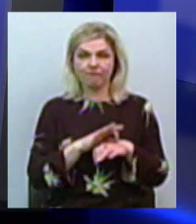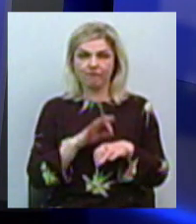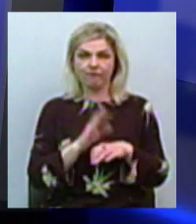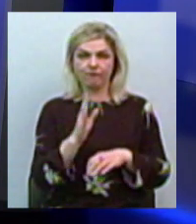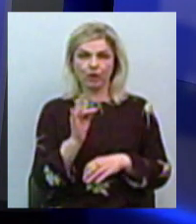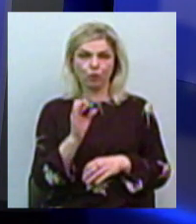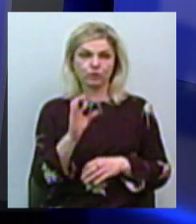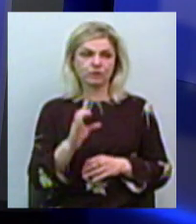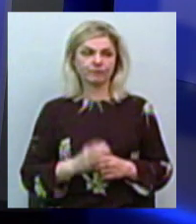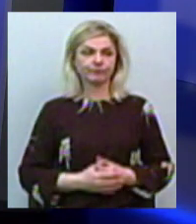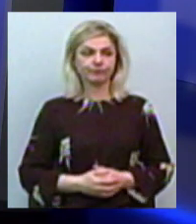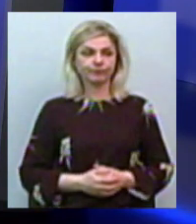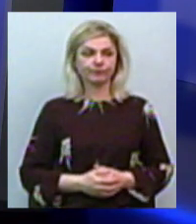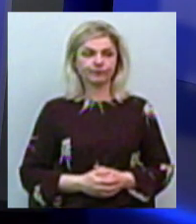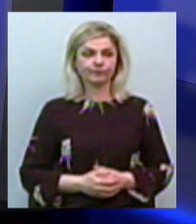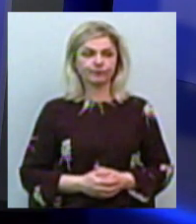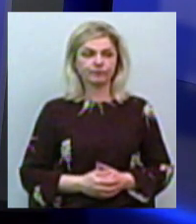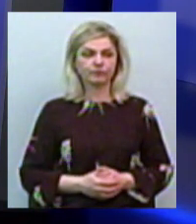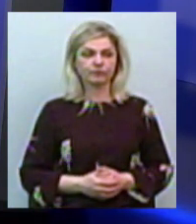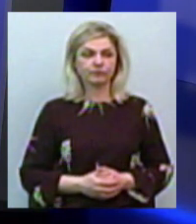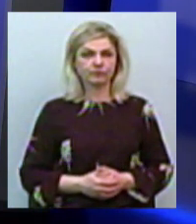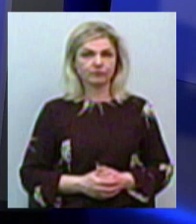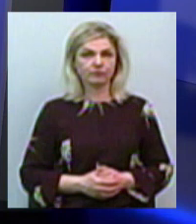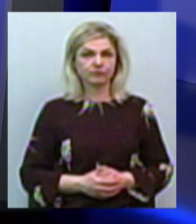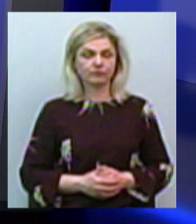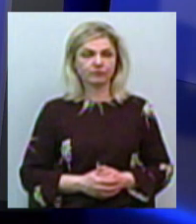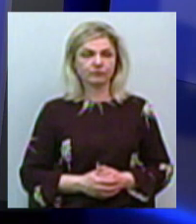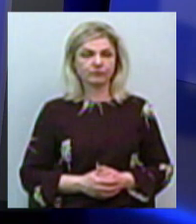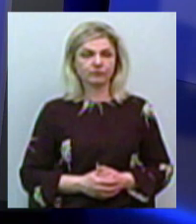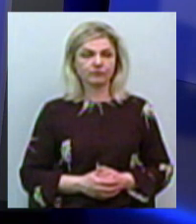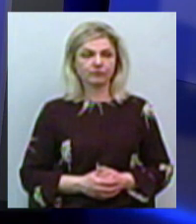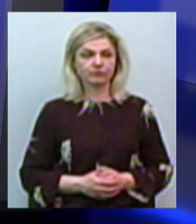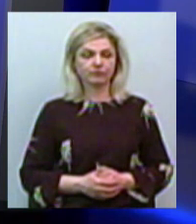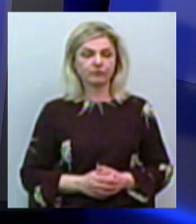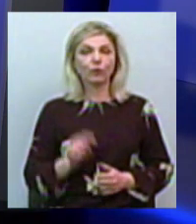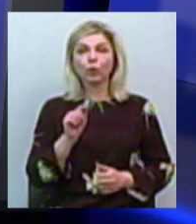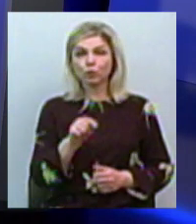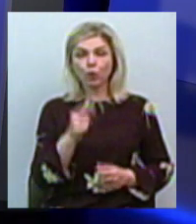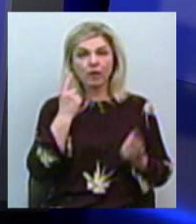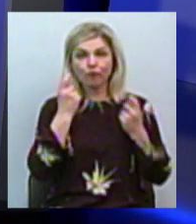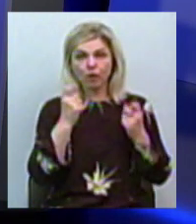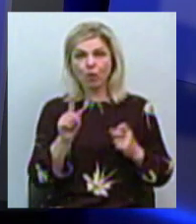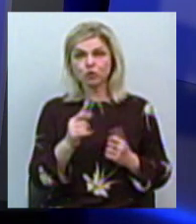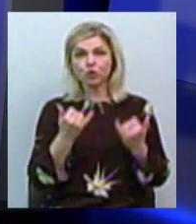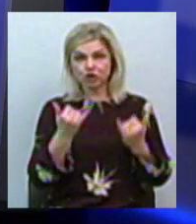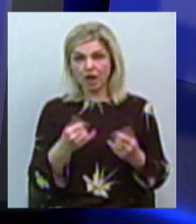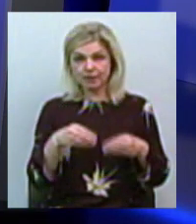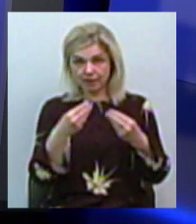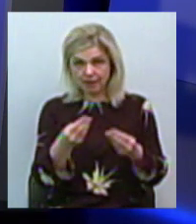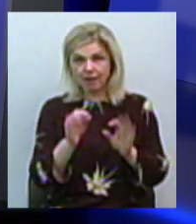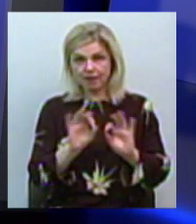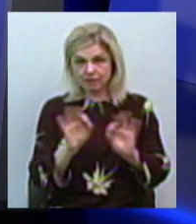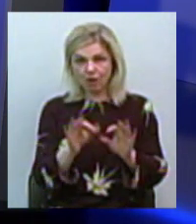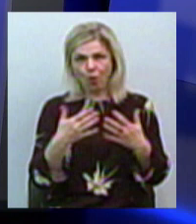Так. Це непогано. Справа в тому, що навіть ту інформацію, яку ви зараз надаєте, вона вже дещо застаріла, тому